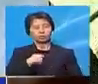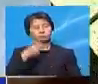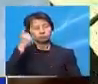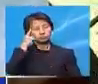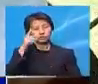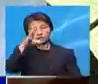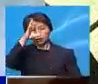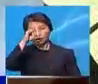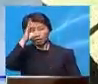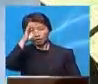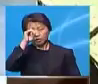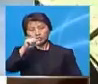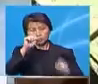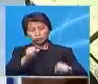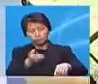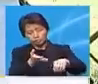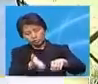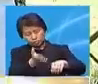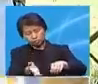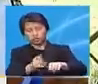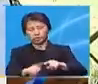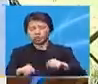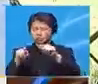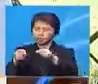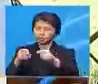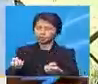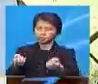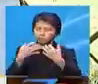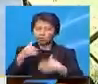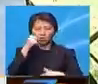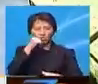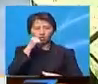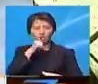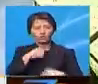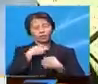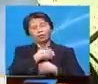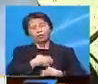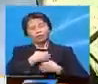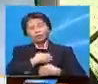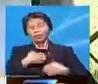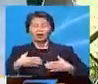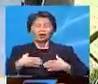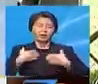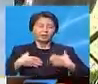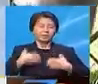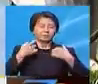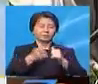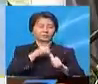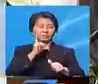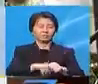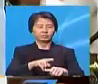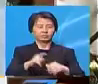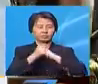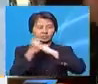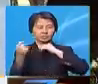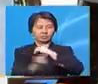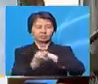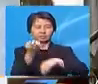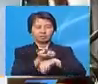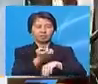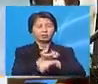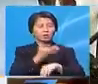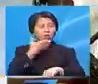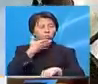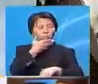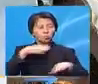orang lelaki-lelaki saja sembelih. Tapi ni dibagi perempuan. Seronok amat sangatlah pertama kali Taman Batu Muda